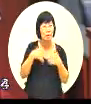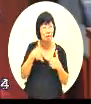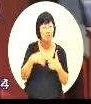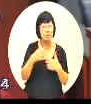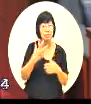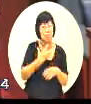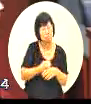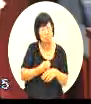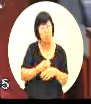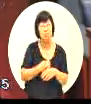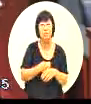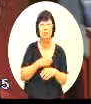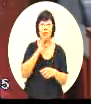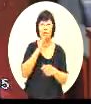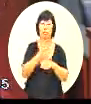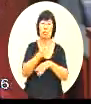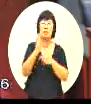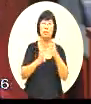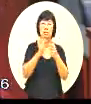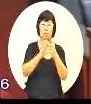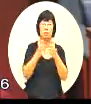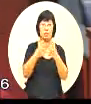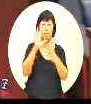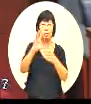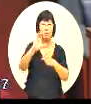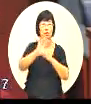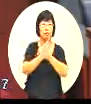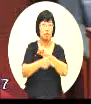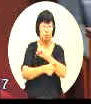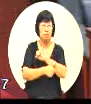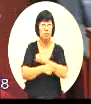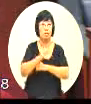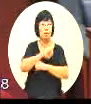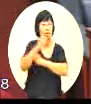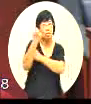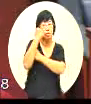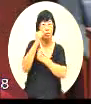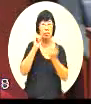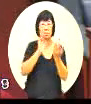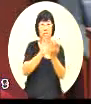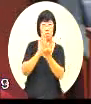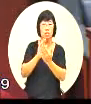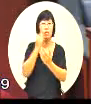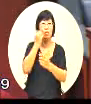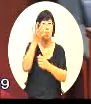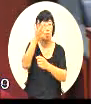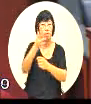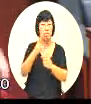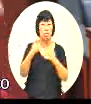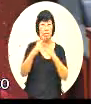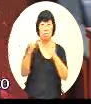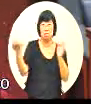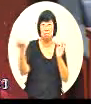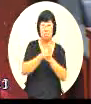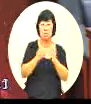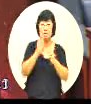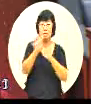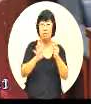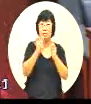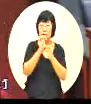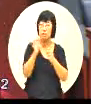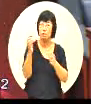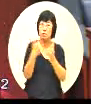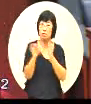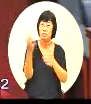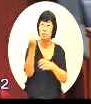是不是这样？我们应该要有方法积极去面对。我们人生有几个40年，所以我今天会在这里